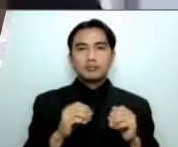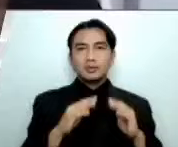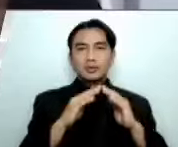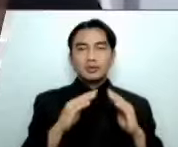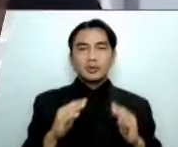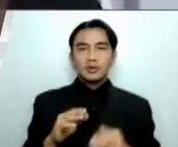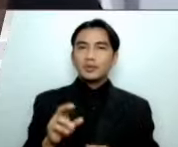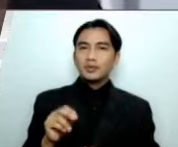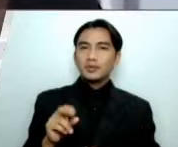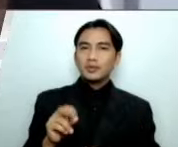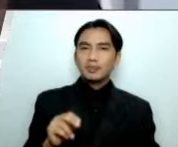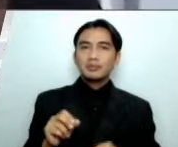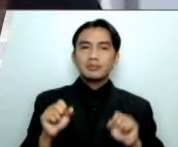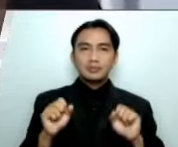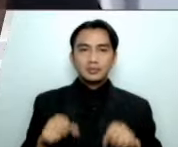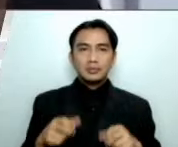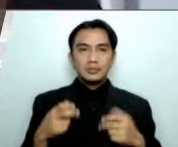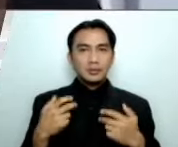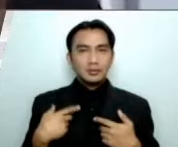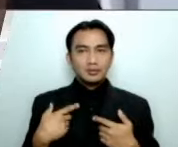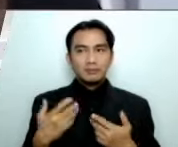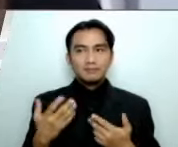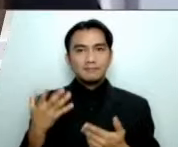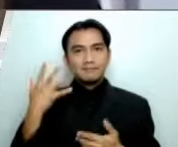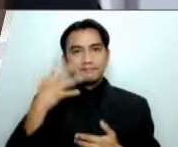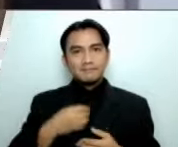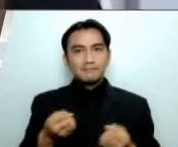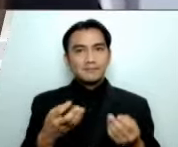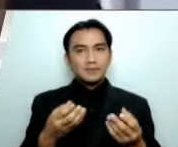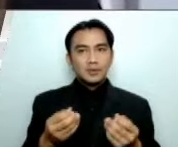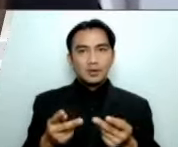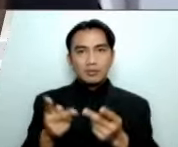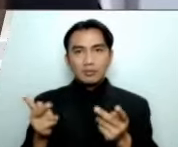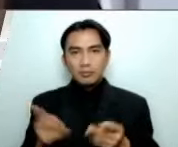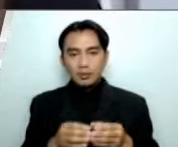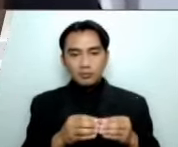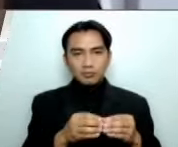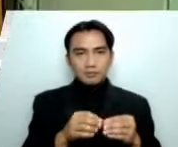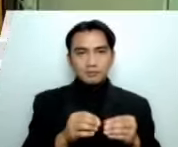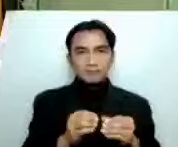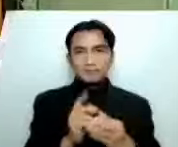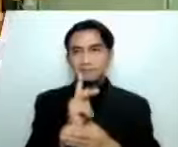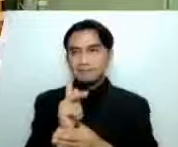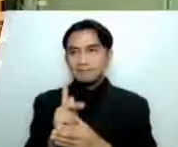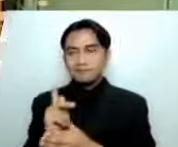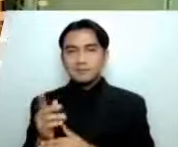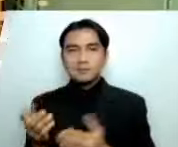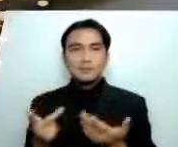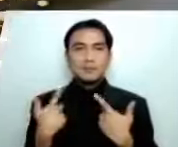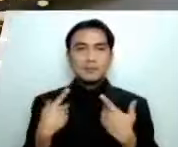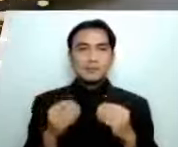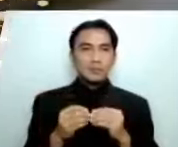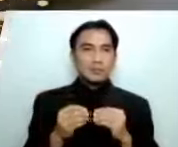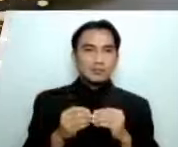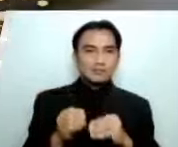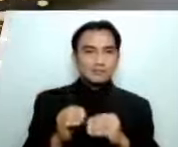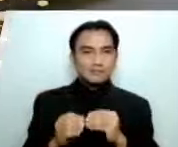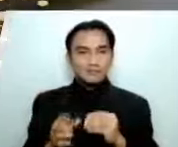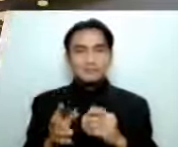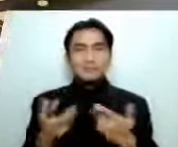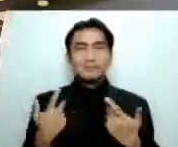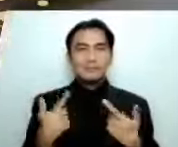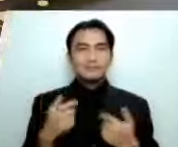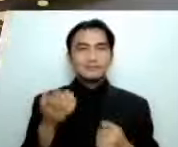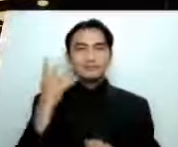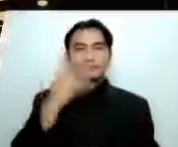tayong places na Where we can put plants um let's plant more kung may extrang budget pwede naman daw lagyan ng